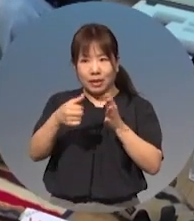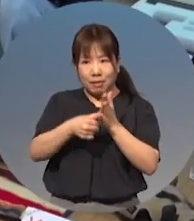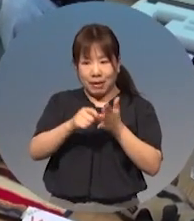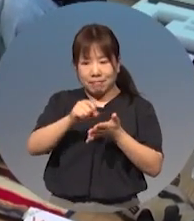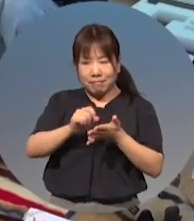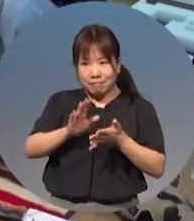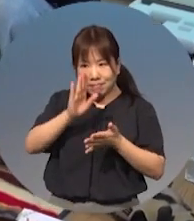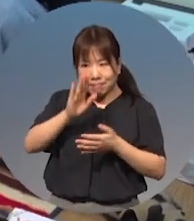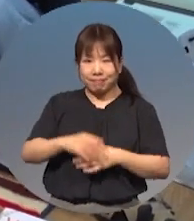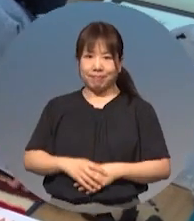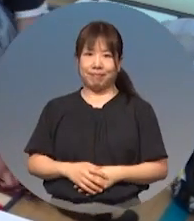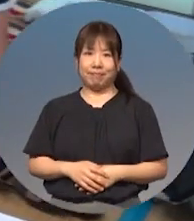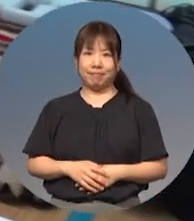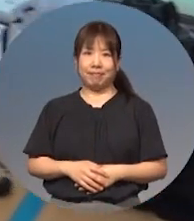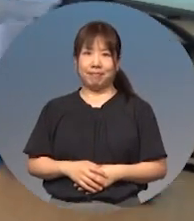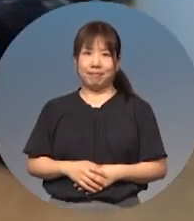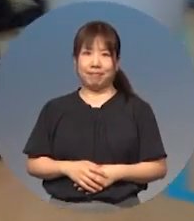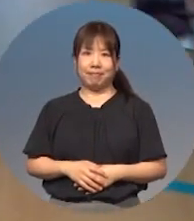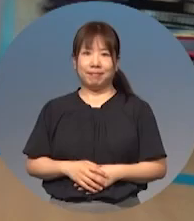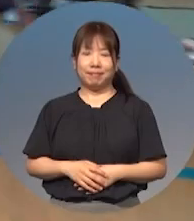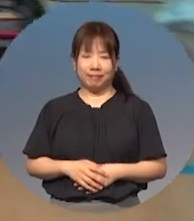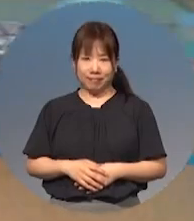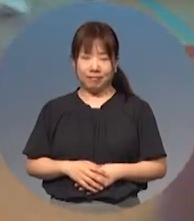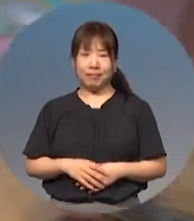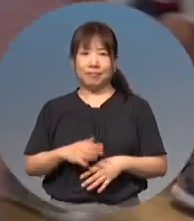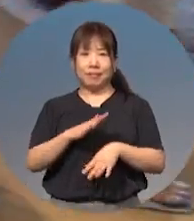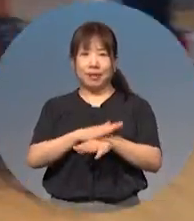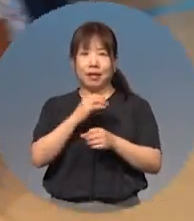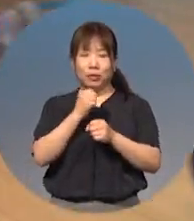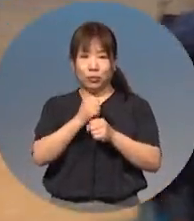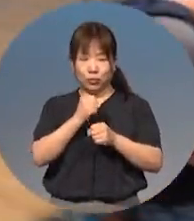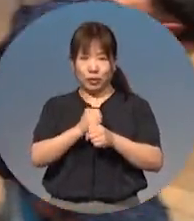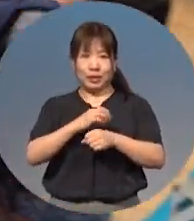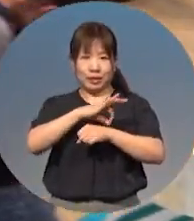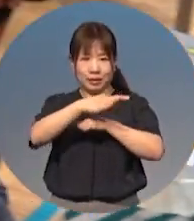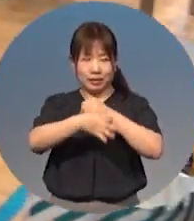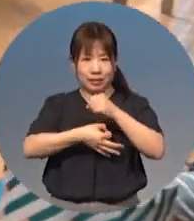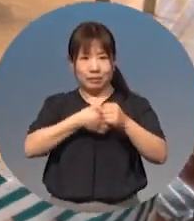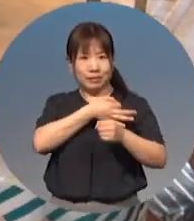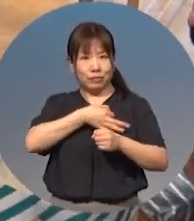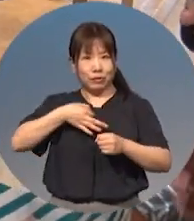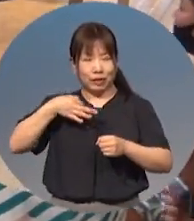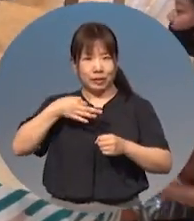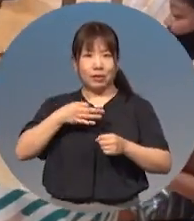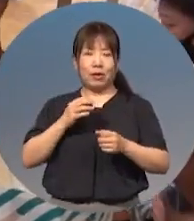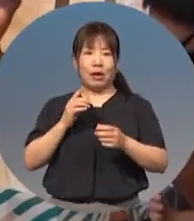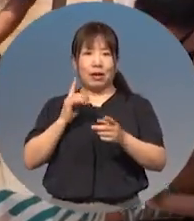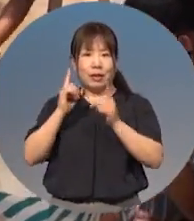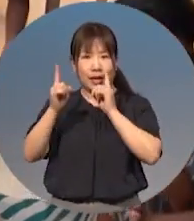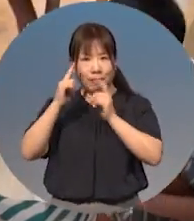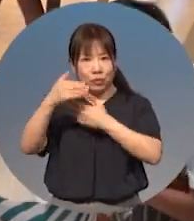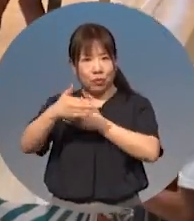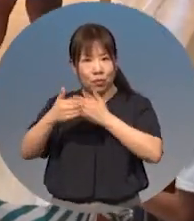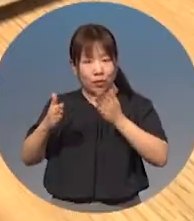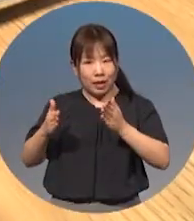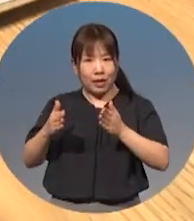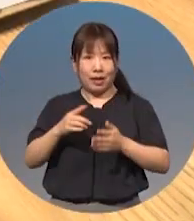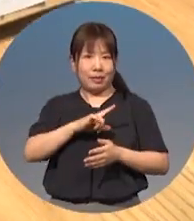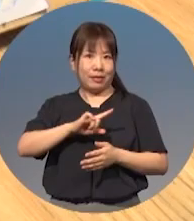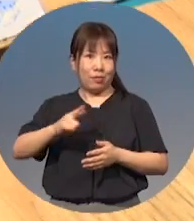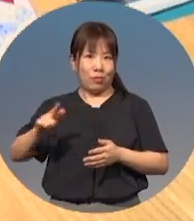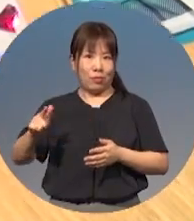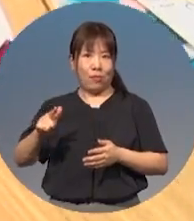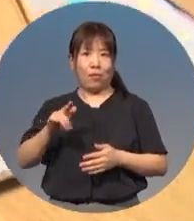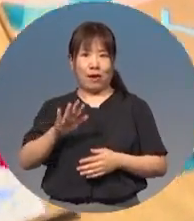手作りのアクセサリーやおもちゃゲームコーナーなどが並んでいますお店の商品はこの日に合わせ